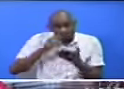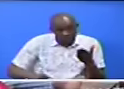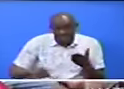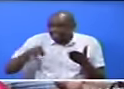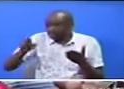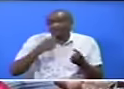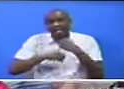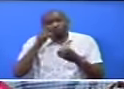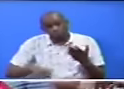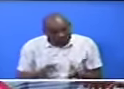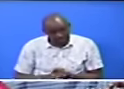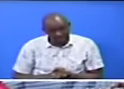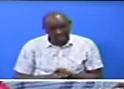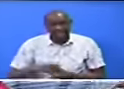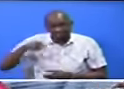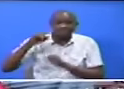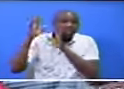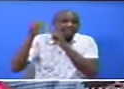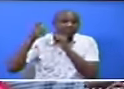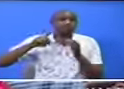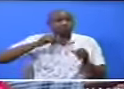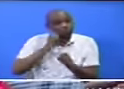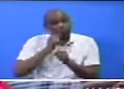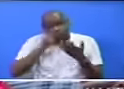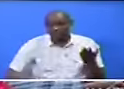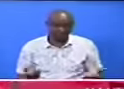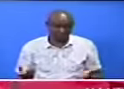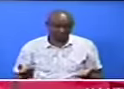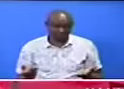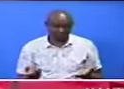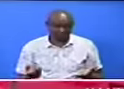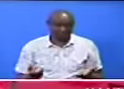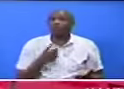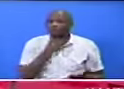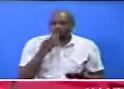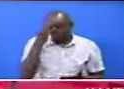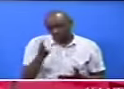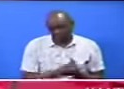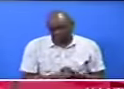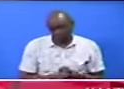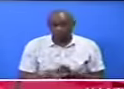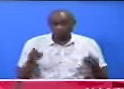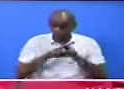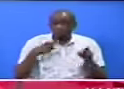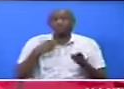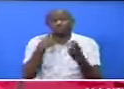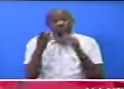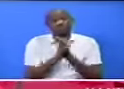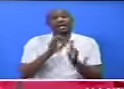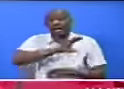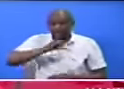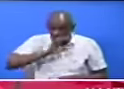namna gani, na wanatarajia tena kuanza kuendelea namna gani. Pia vile vile tumeongea na county commissioner